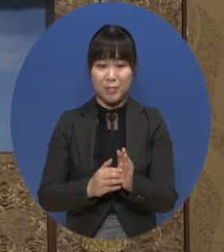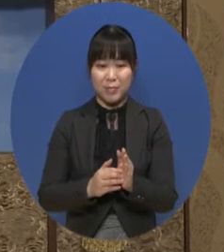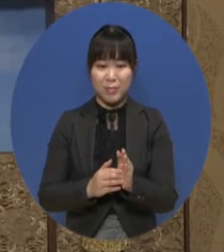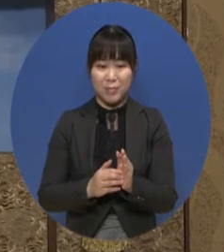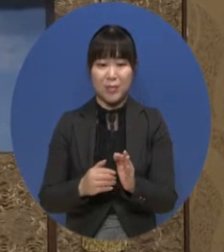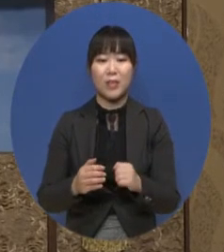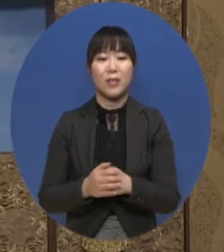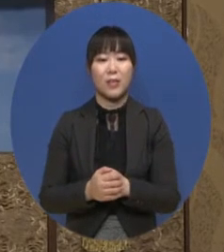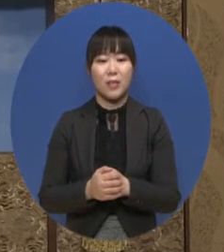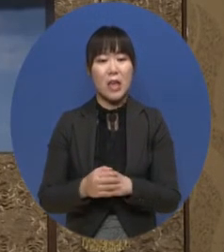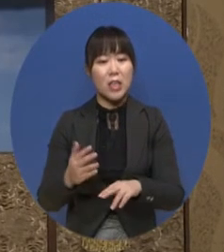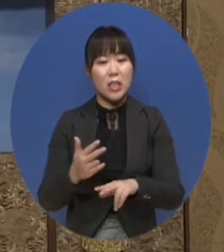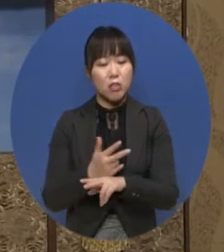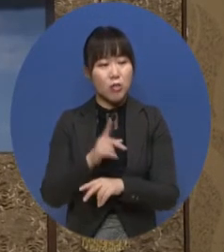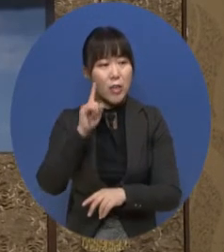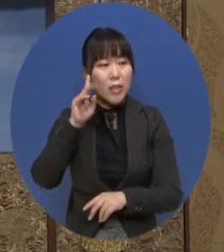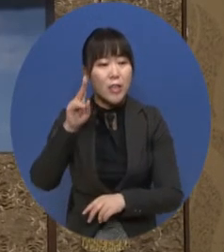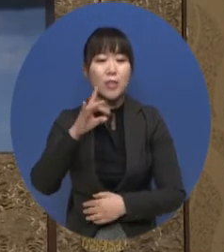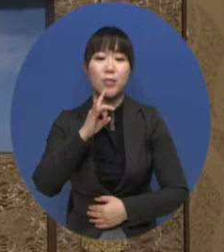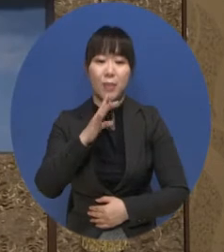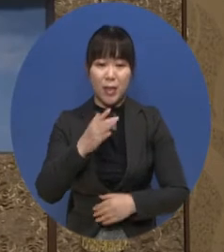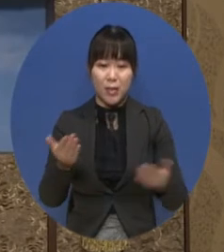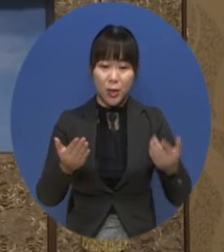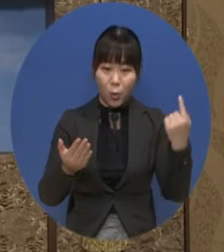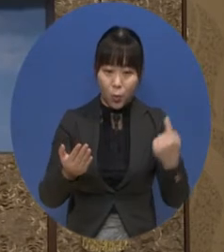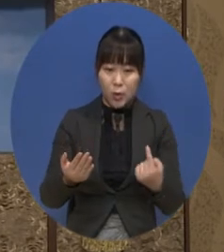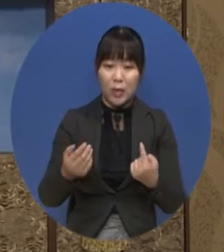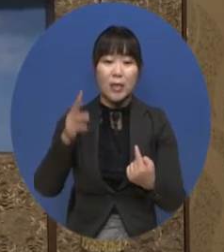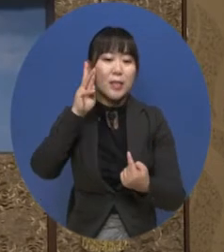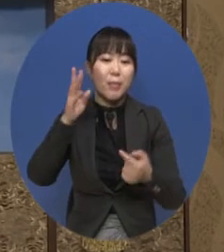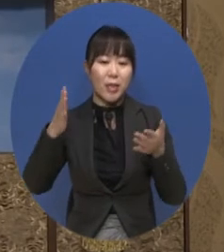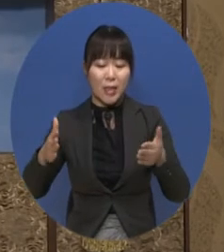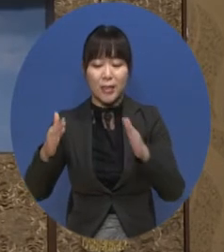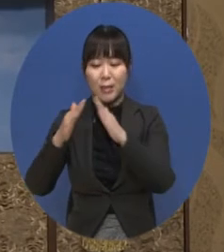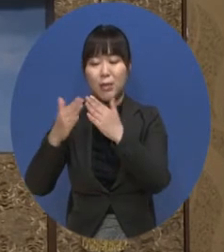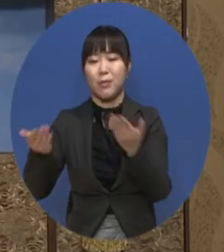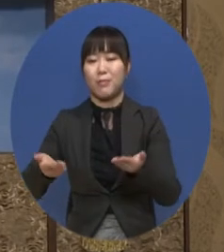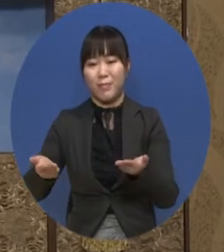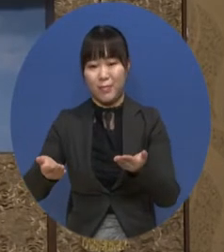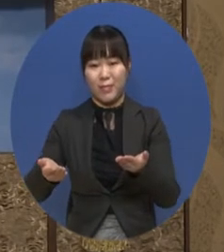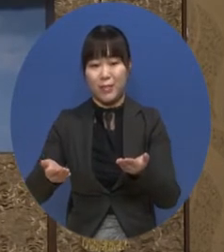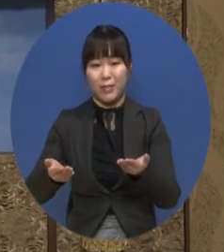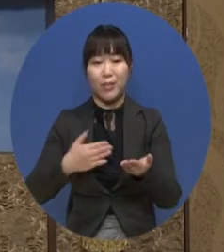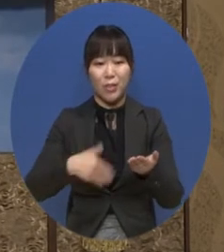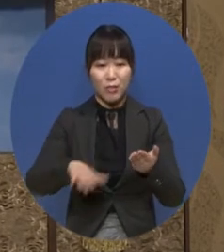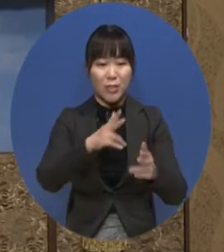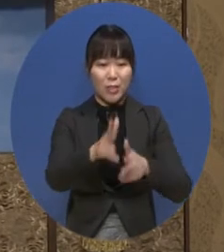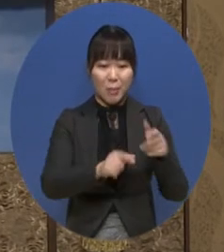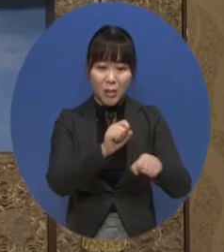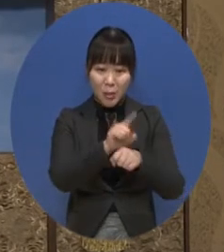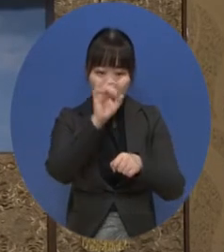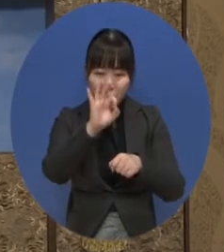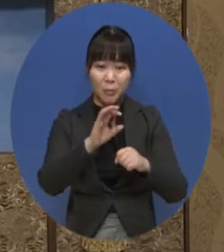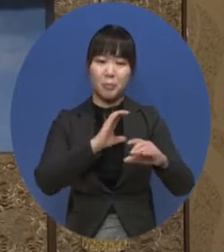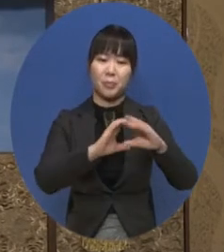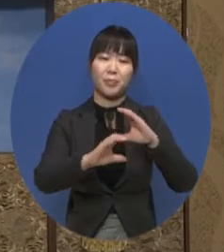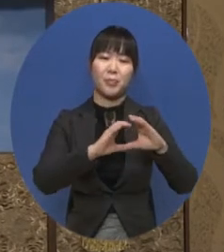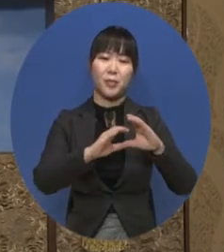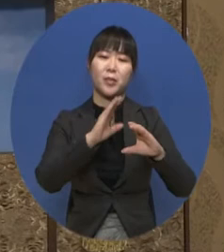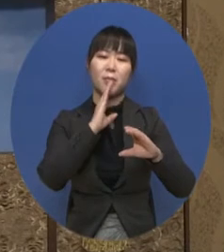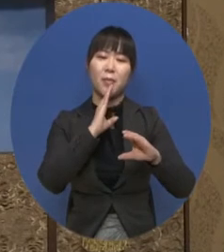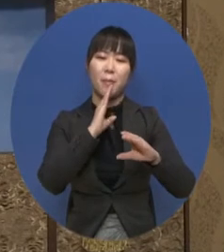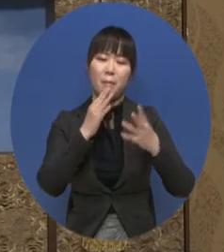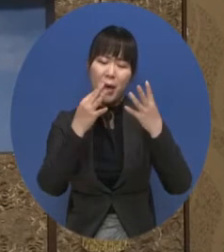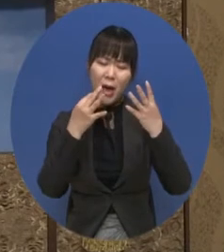지금까지 일주일에 이틀은 출근하고 3일은 재택근무를 하고 있어요. 근데 저희 사업의 성격상 커뮤니케이션이